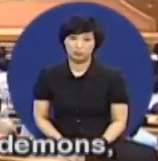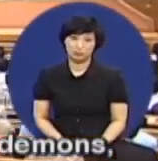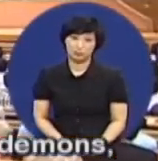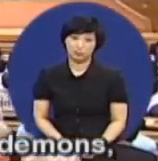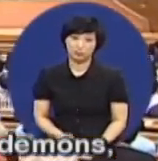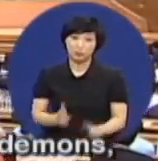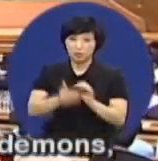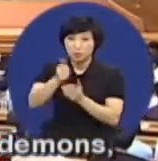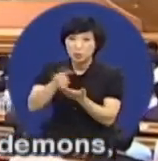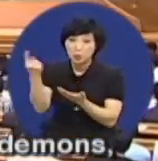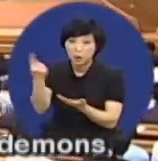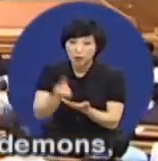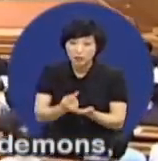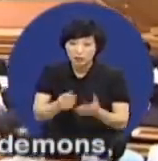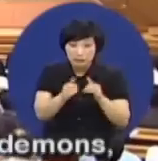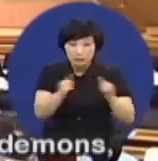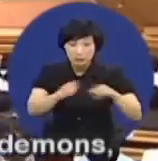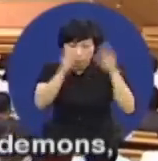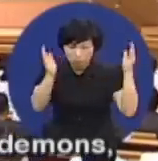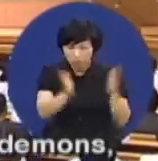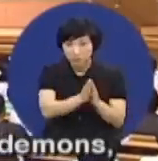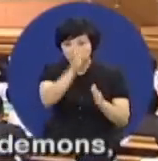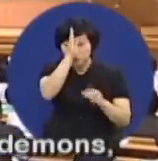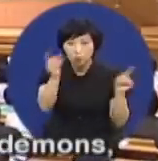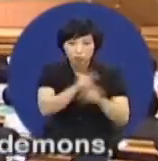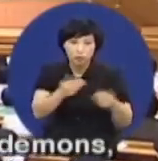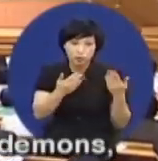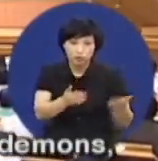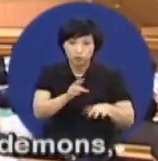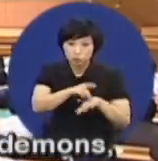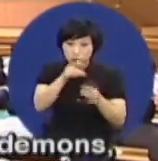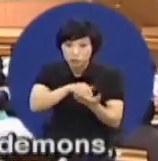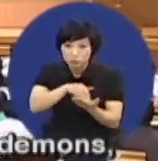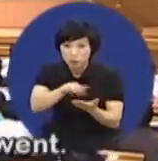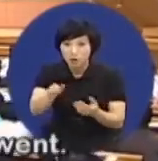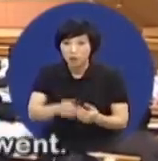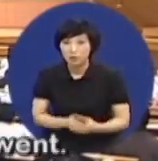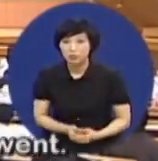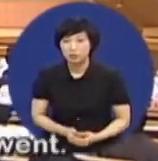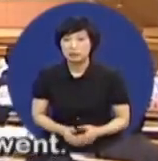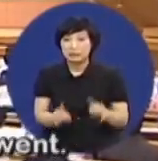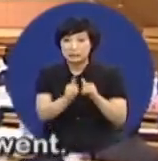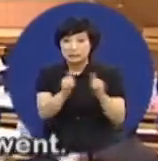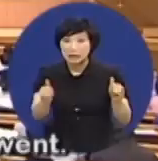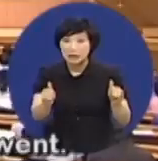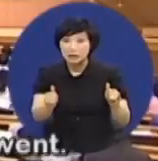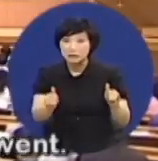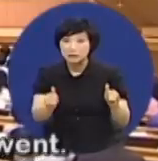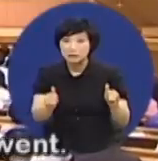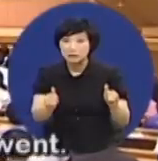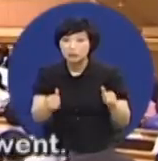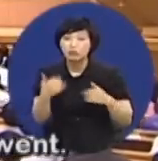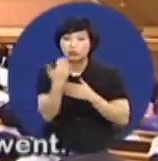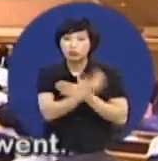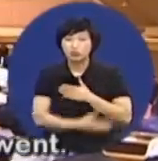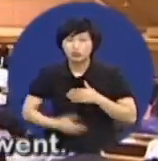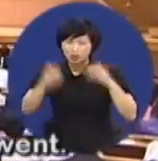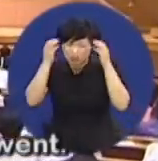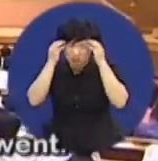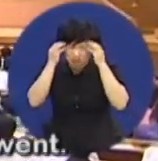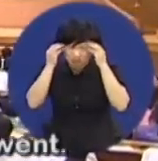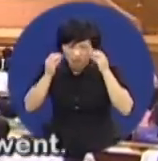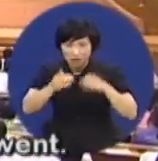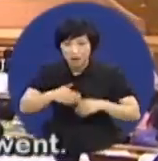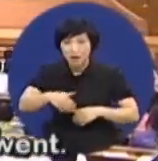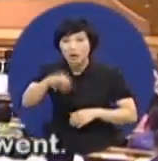この世に来られて、すべての人間の病を治し、悪霊を取り払い、私たち人間の憎しの苦しみを生